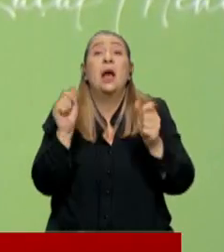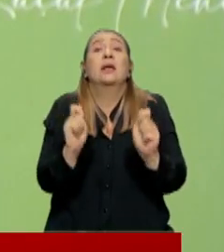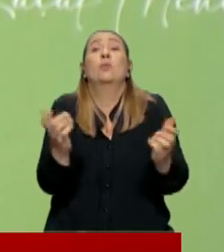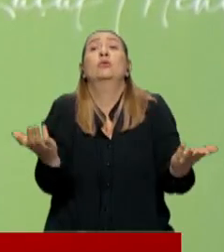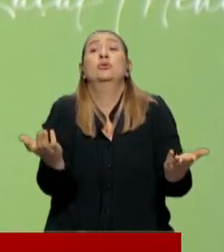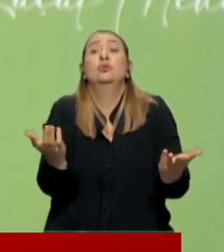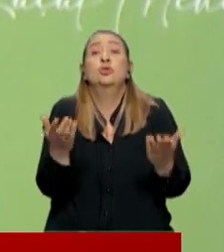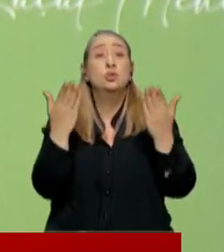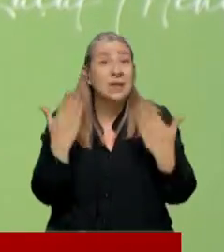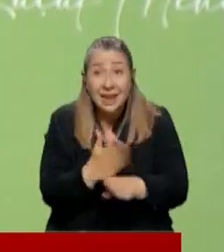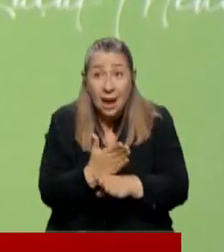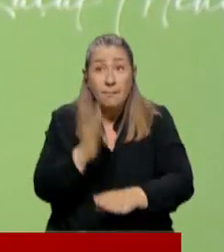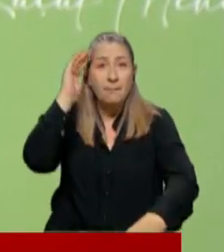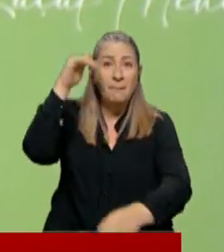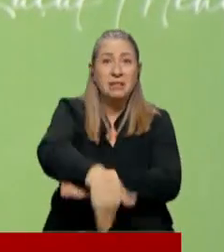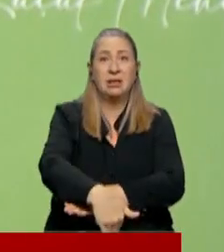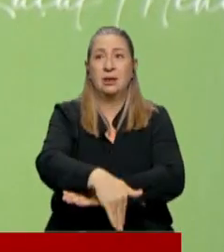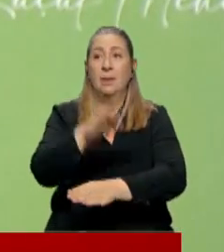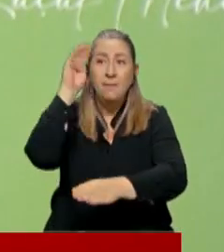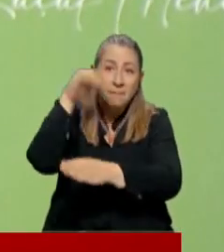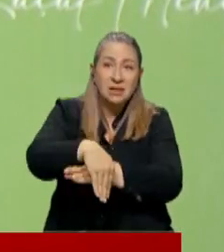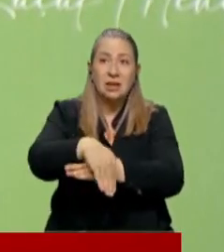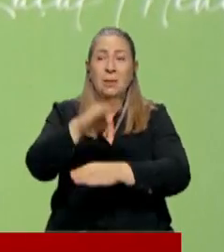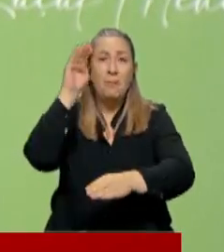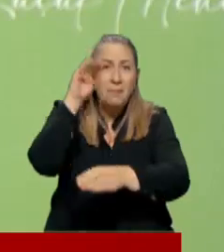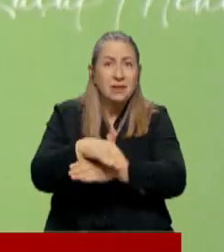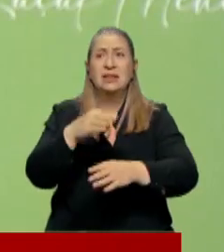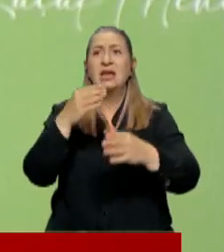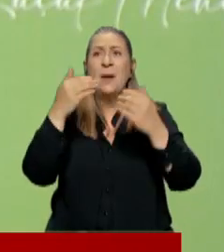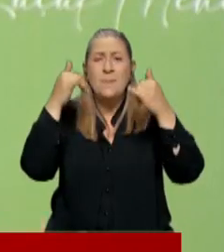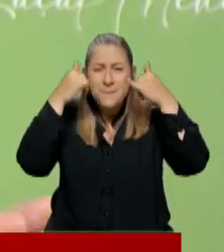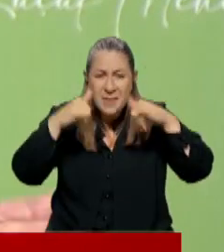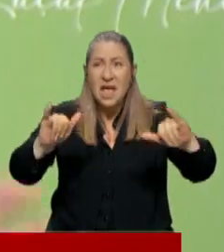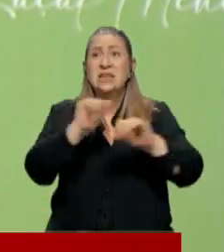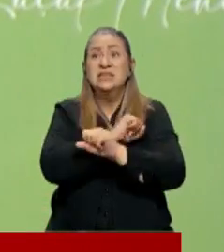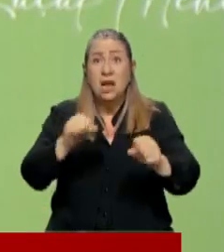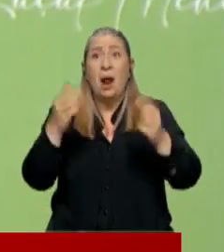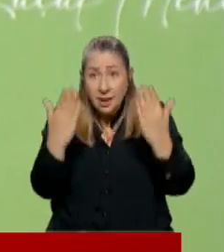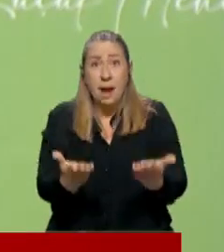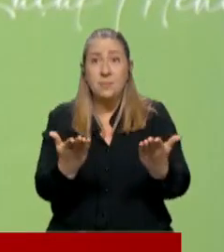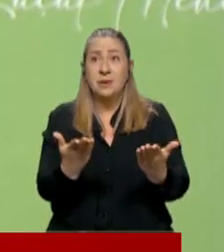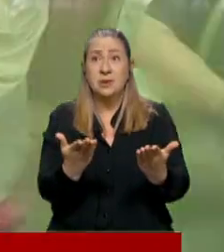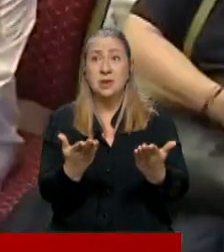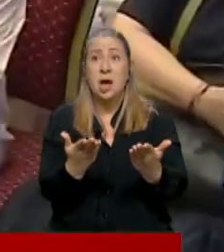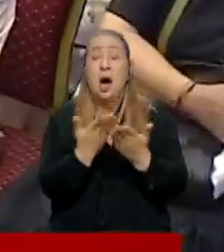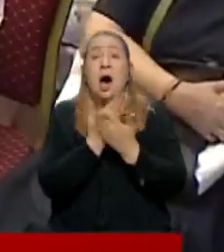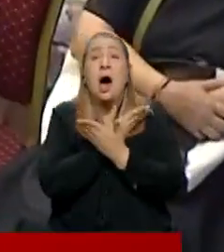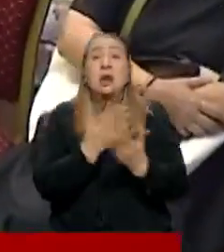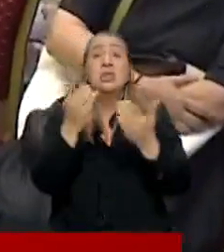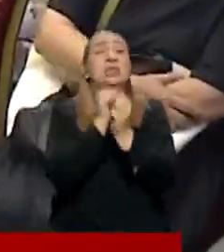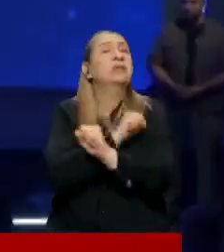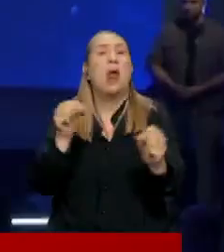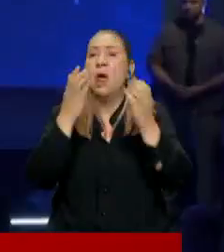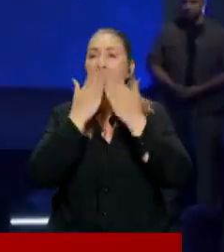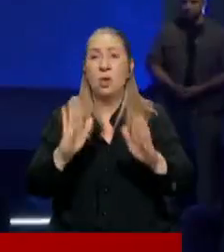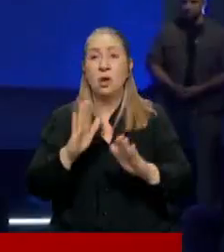ki. Çünkü battık. Battık. Batan hayvancılık zarar eder mi? Artık zarar